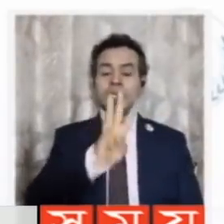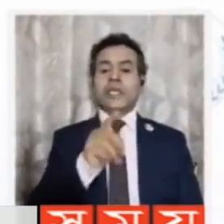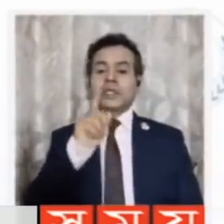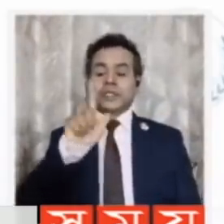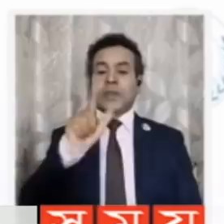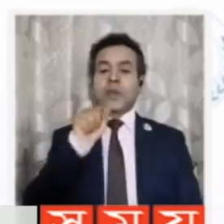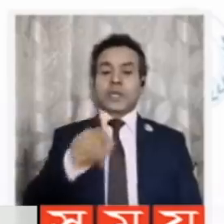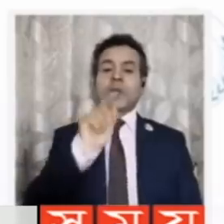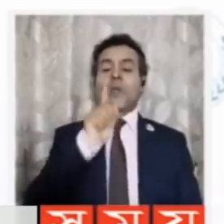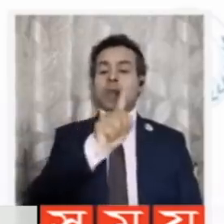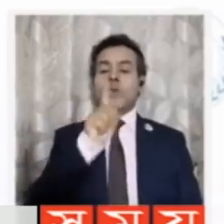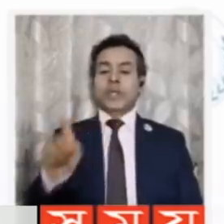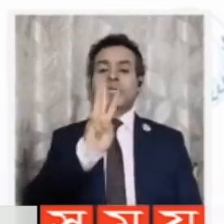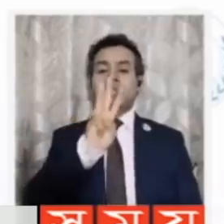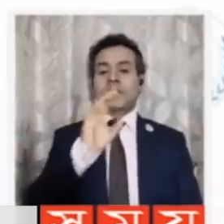01313791130,